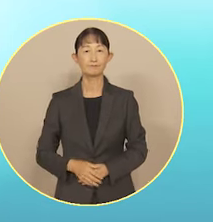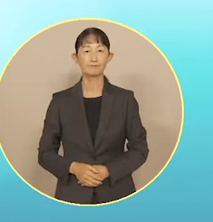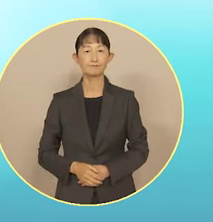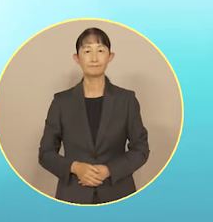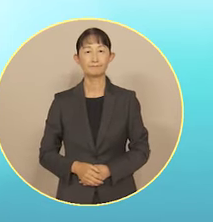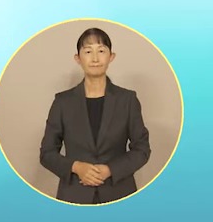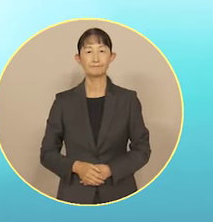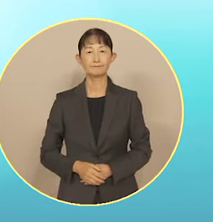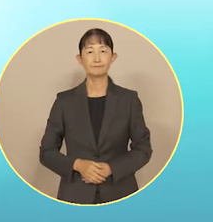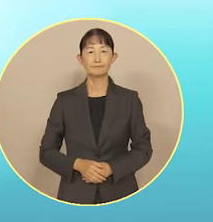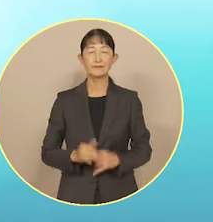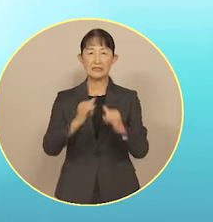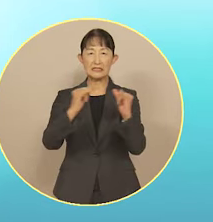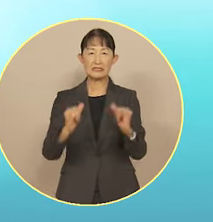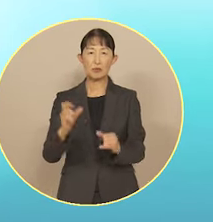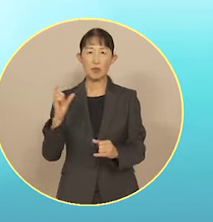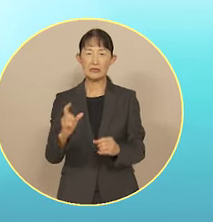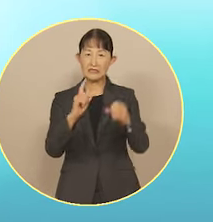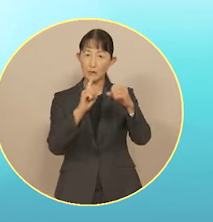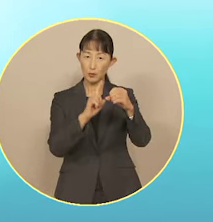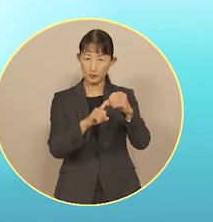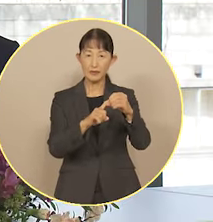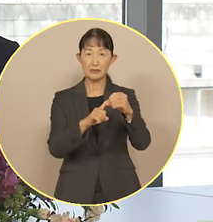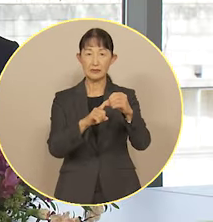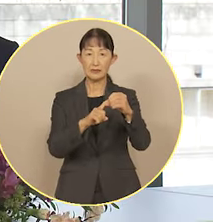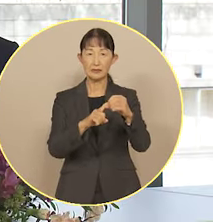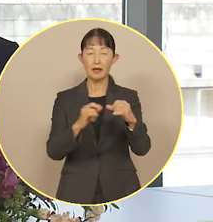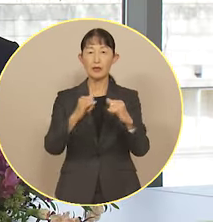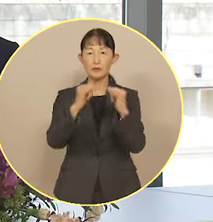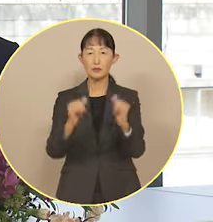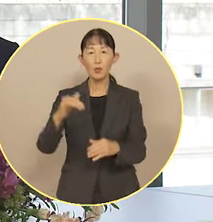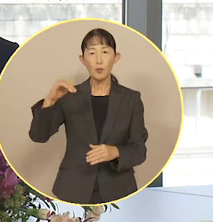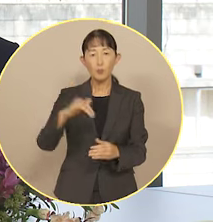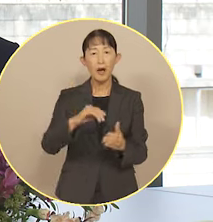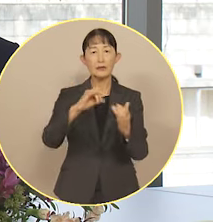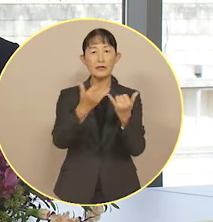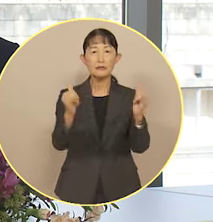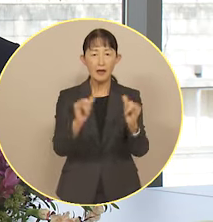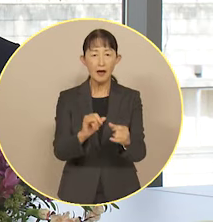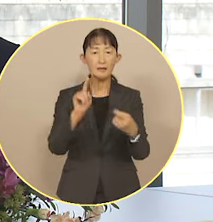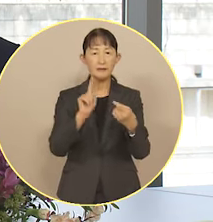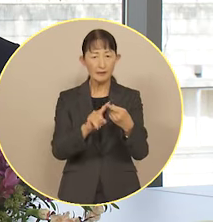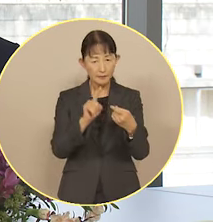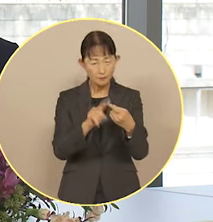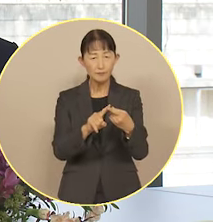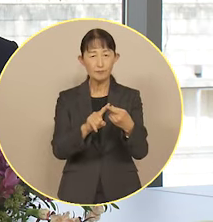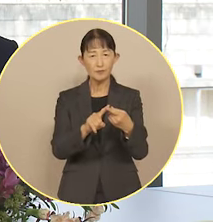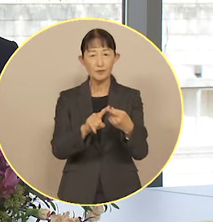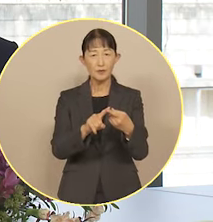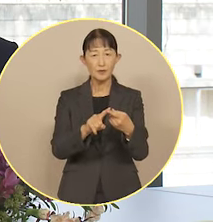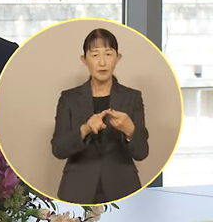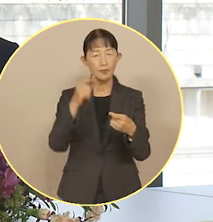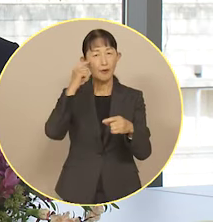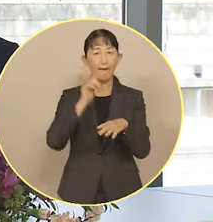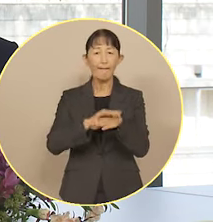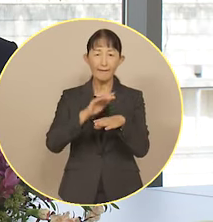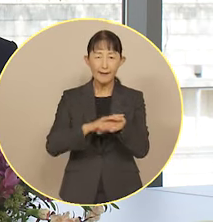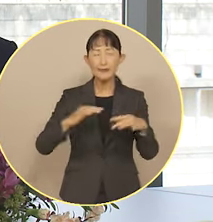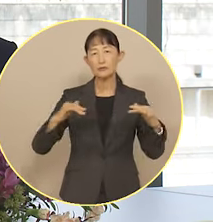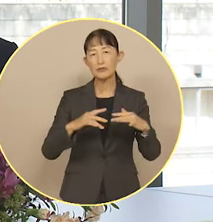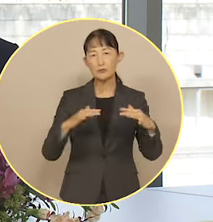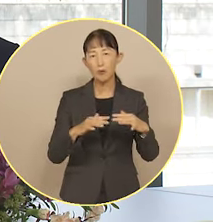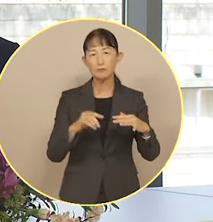ますえ人口維持が目的になっていて人口が減少した社会への適応というま視点での